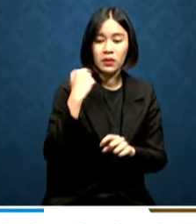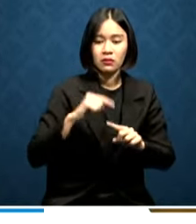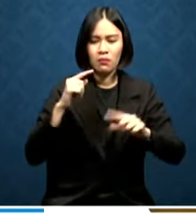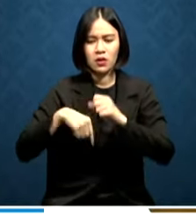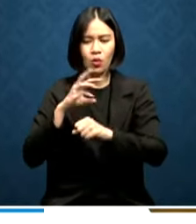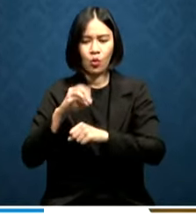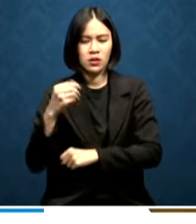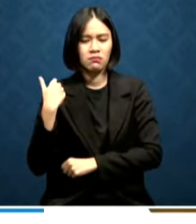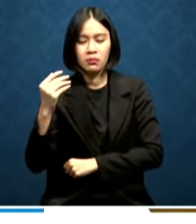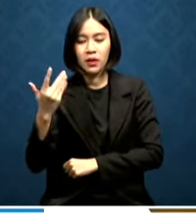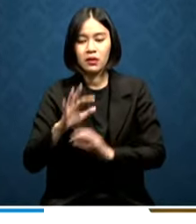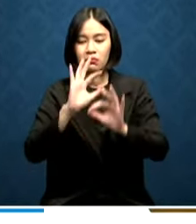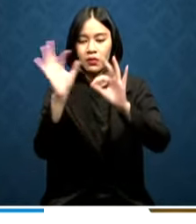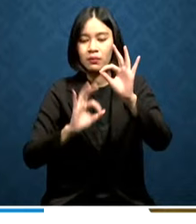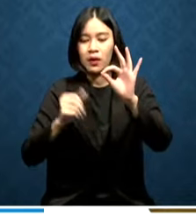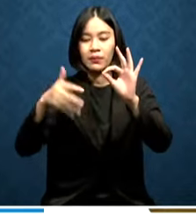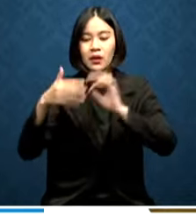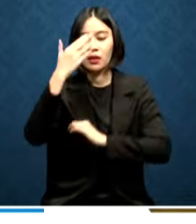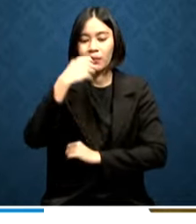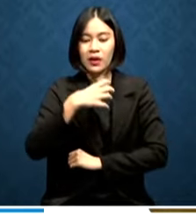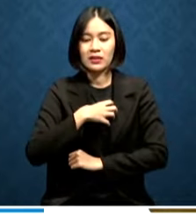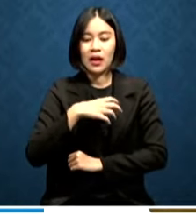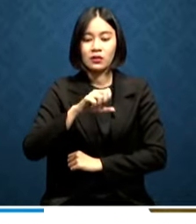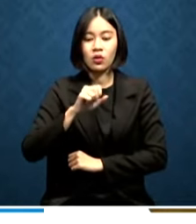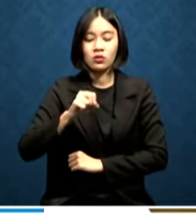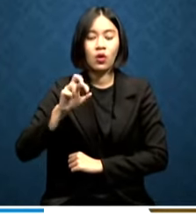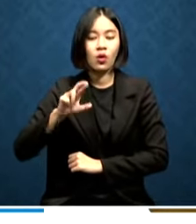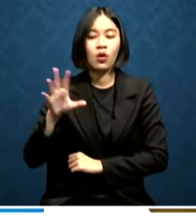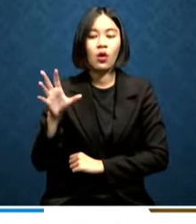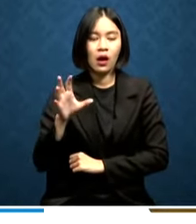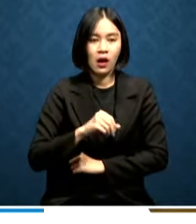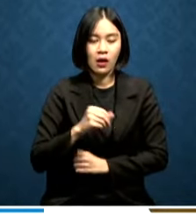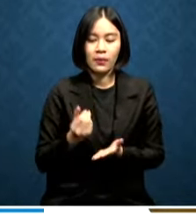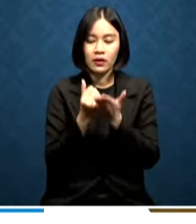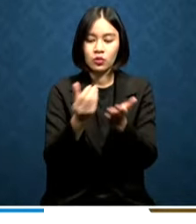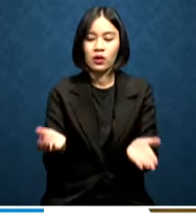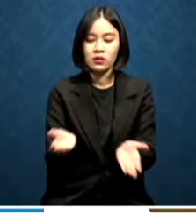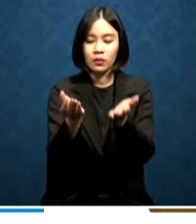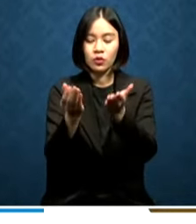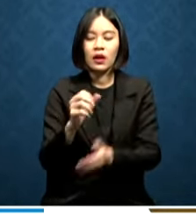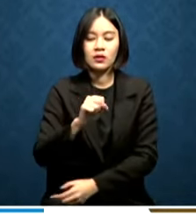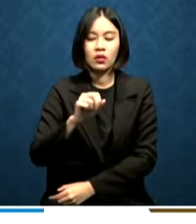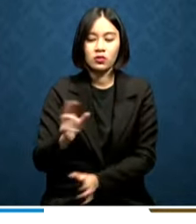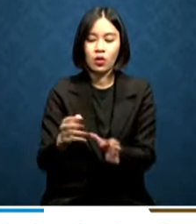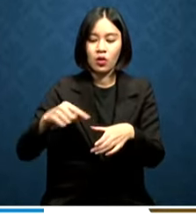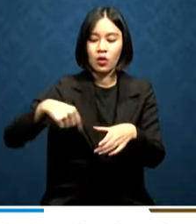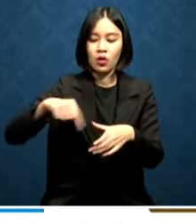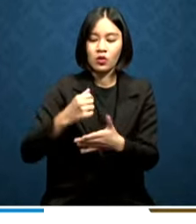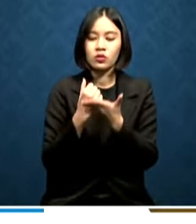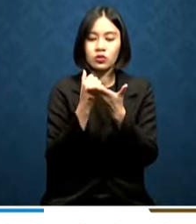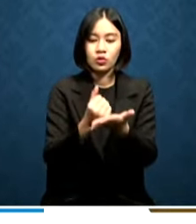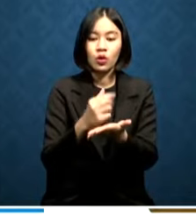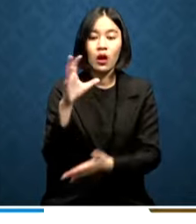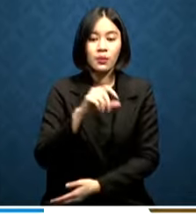ระบุในนี้ไม่ได้เพราะว่าเรื่องนี้เราต้องการมีสสรเพราะฉะนั้นก็ฝากท่านช่วยสนับสนุนให้มีสสรเข้าไปเป็นคนมาจาก